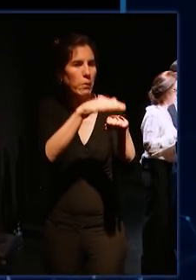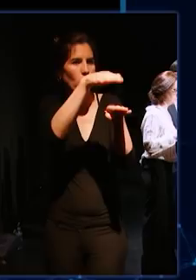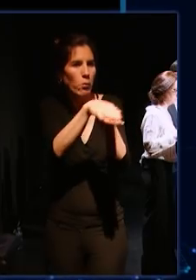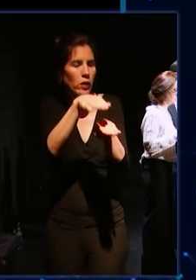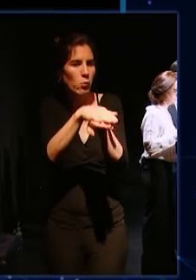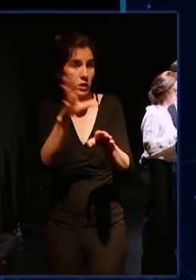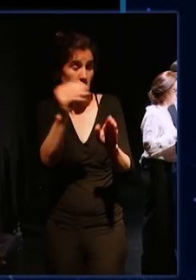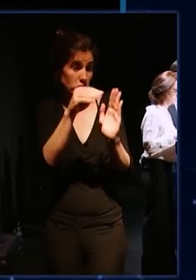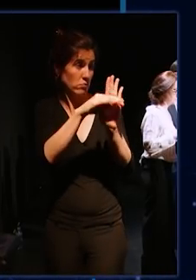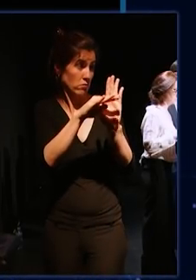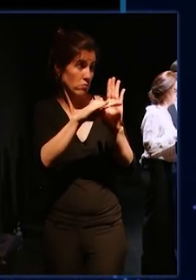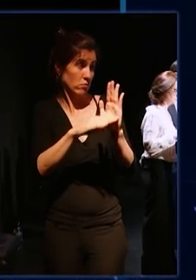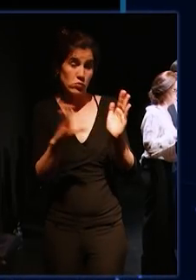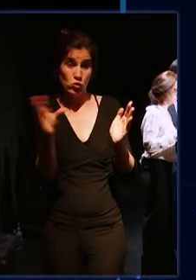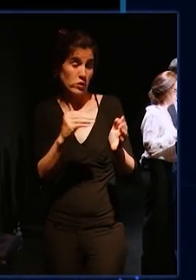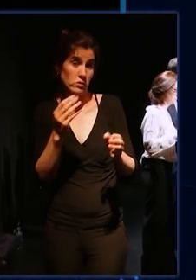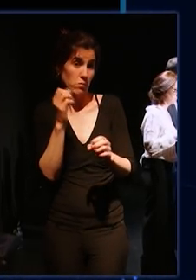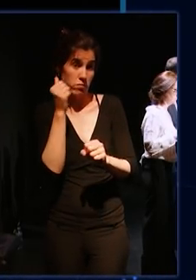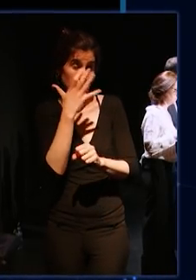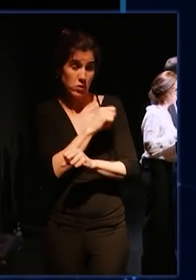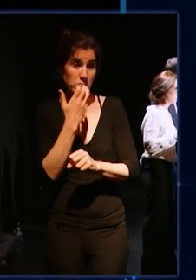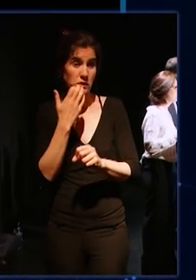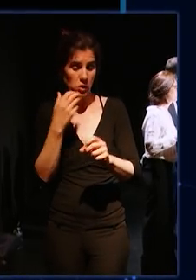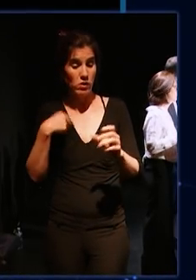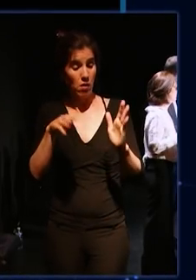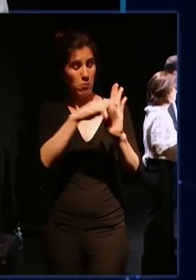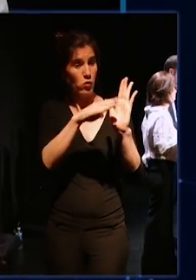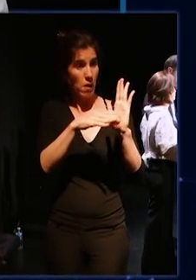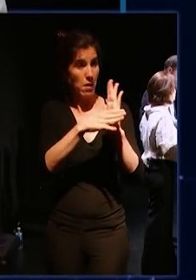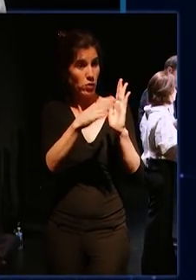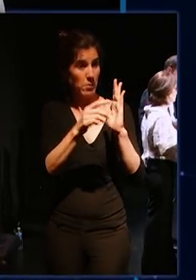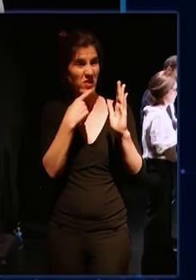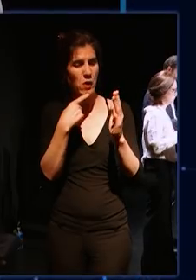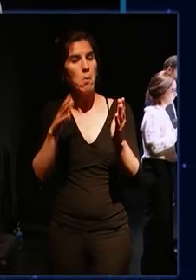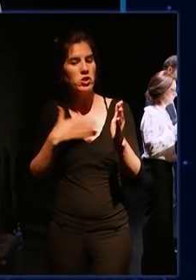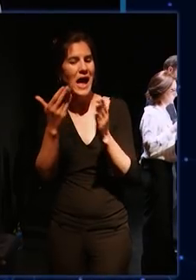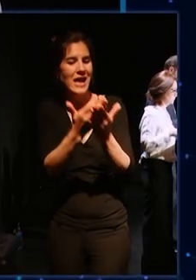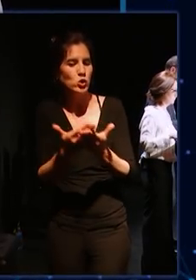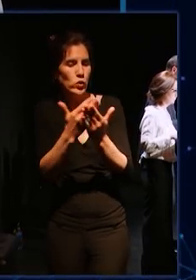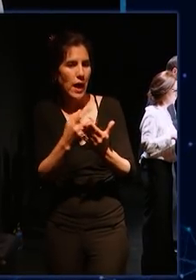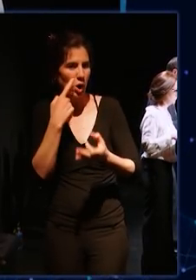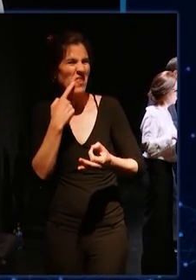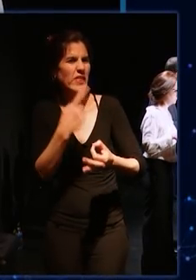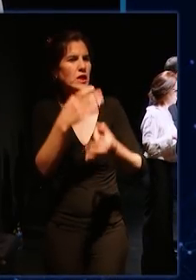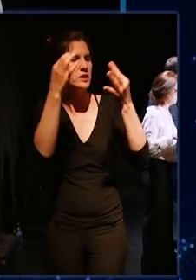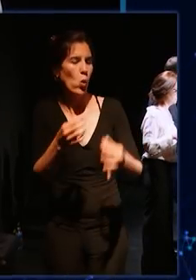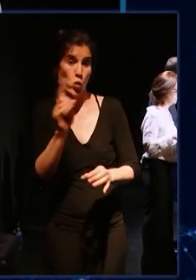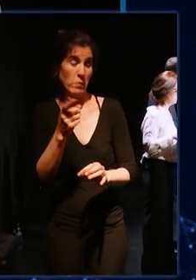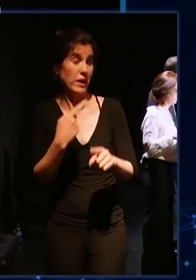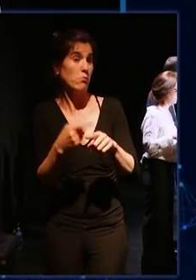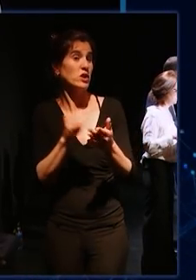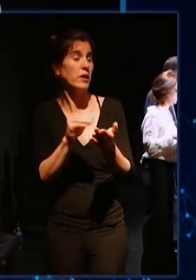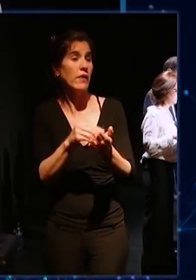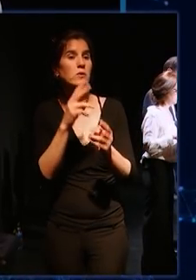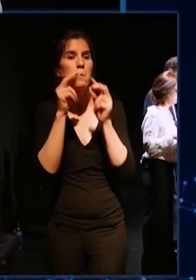nosaltres ho tenim al programa, pots estudiar la construcció d'un tercer pavelló, estudiar sense aventurar-se, perquè a vegades prometem moltes coses a la gent i quan acaben